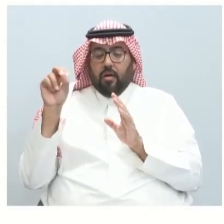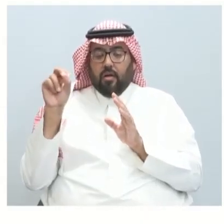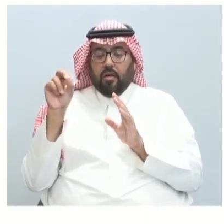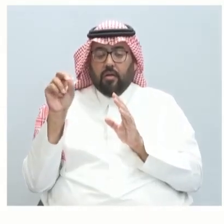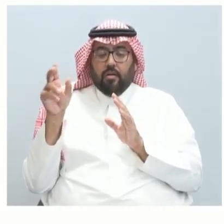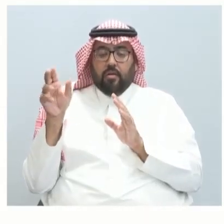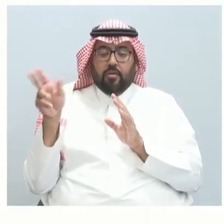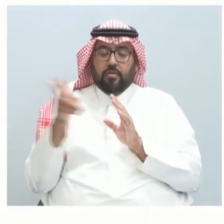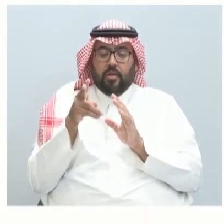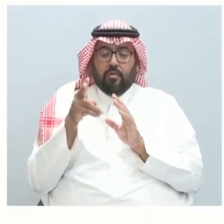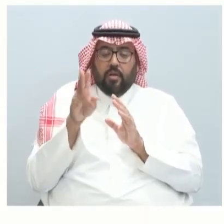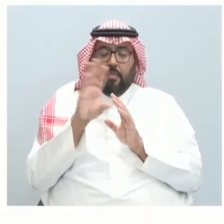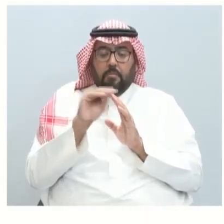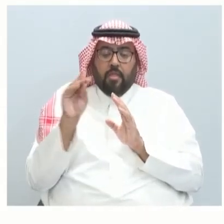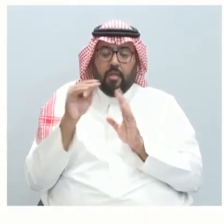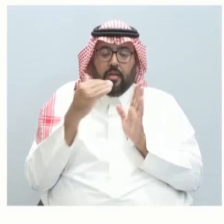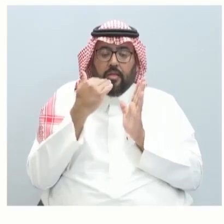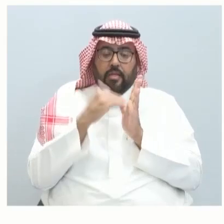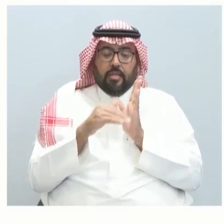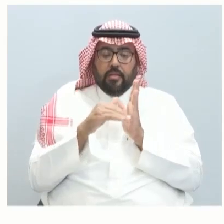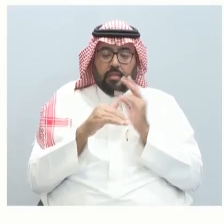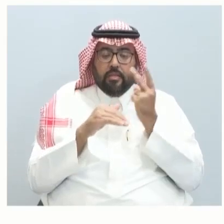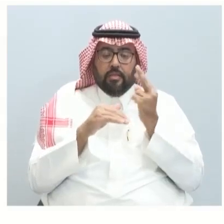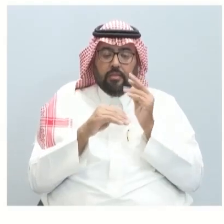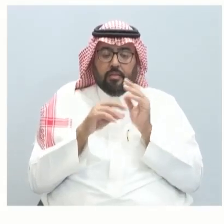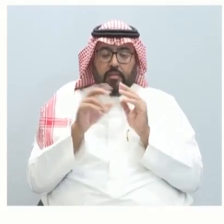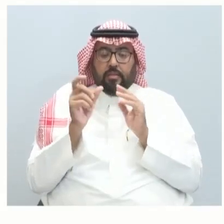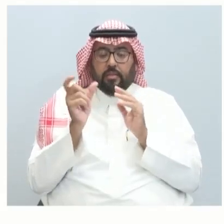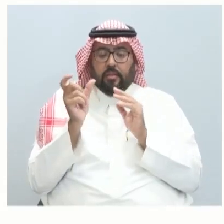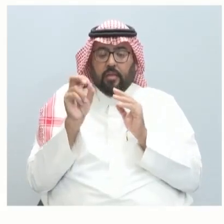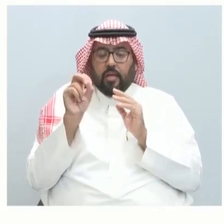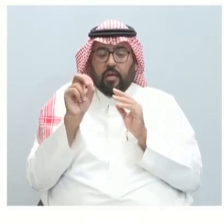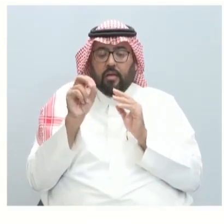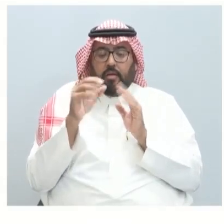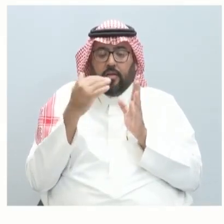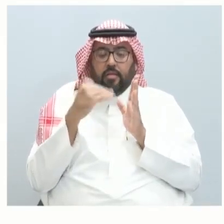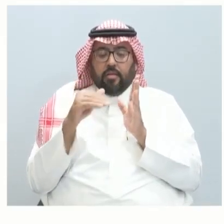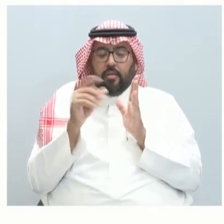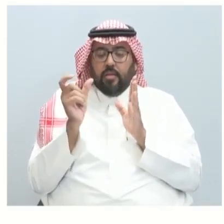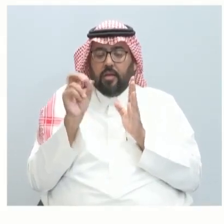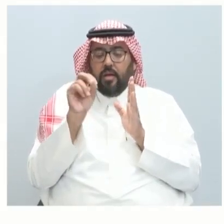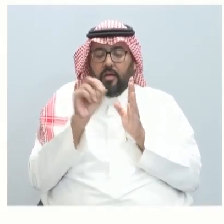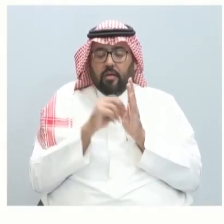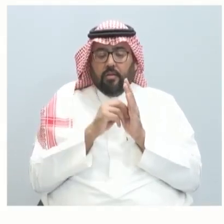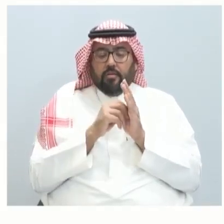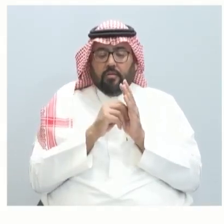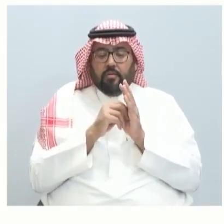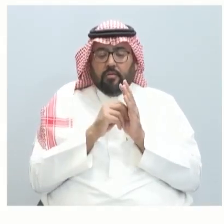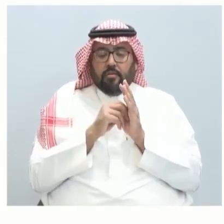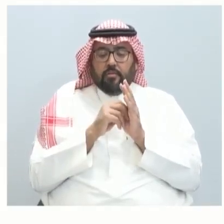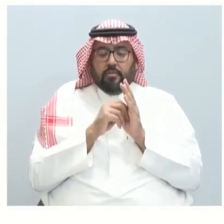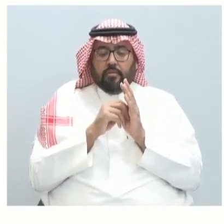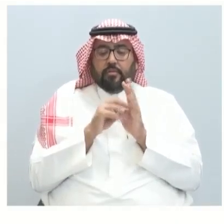بالرمز قاف يساوي مثلي نصف قطرها والتي نرمز لها بنون قاف اذا